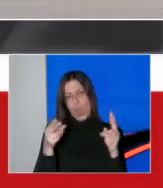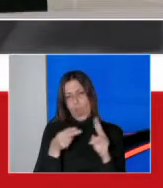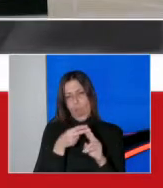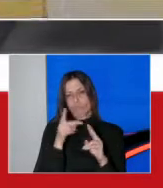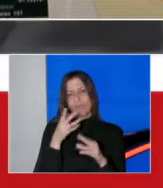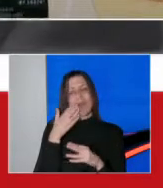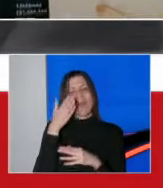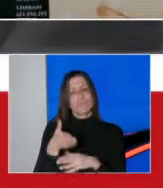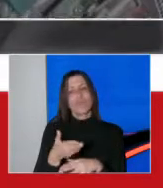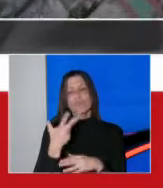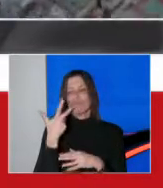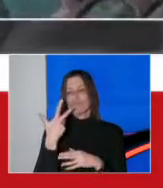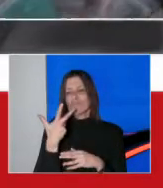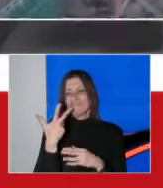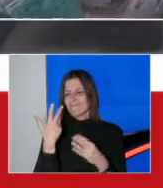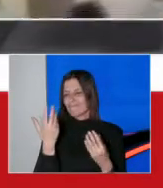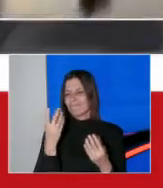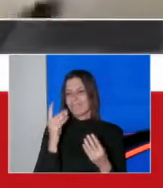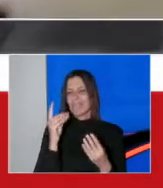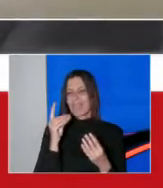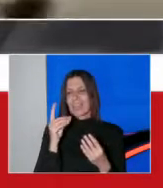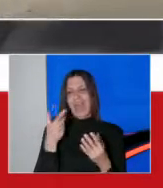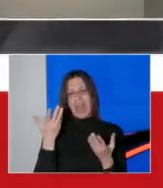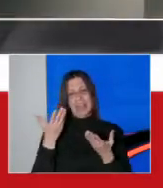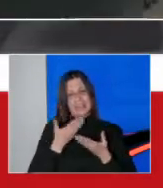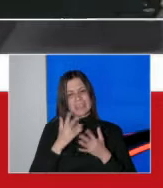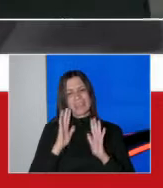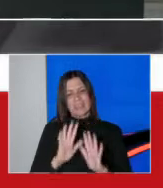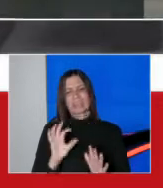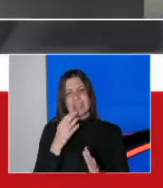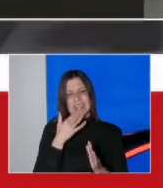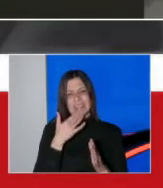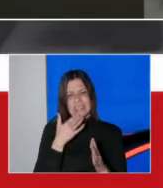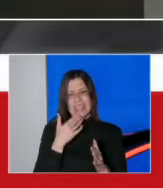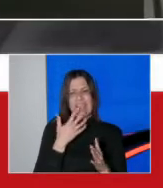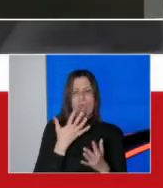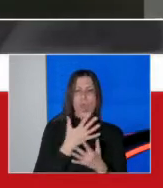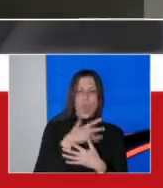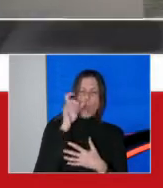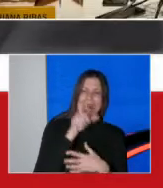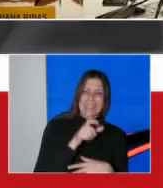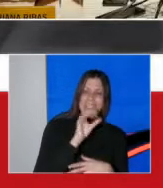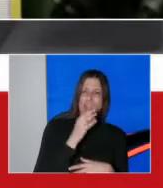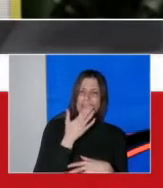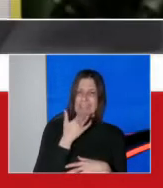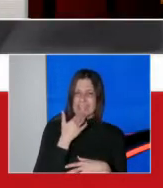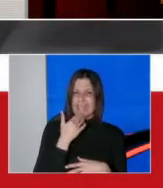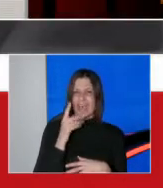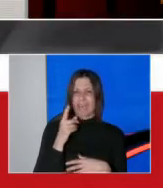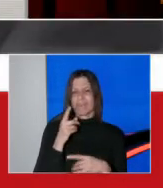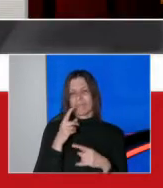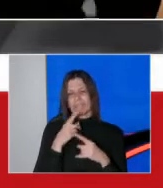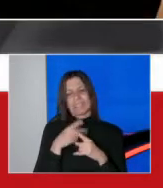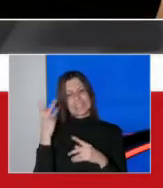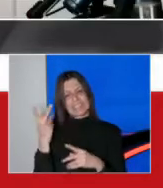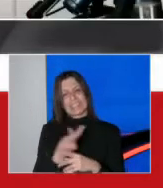עברו על שלושת הדי המפורסמים, זה דה-לגיטימציה של ישראל, דה-הומניזציה של ישראל, ודאבל סטנדרט